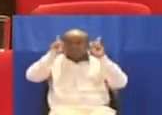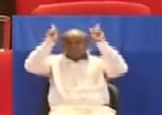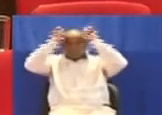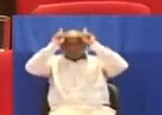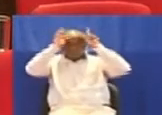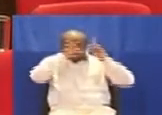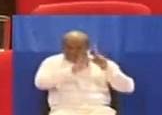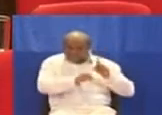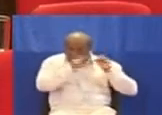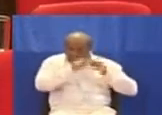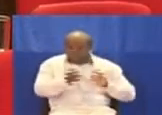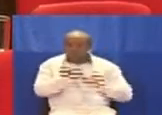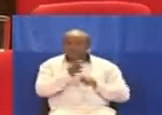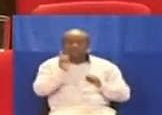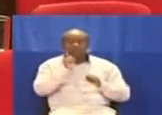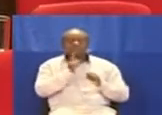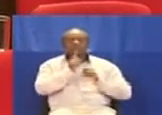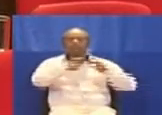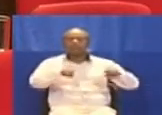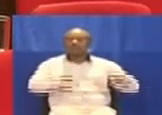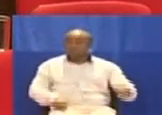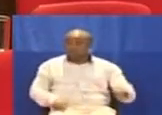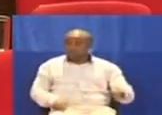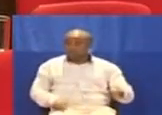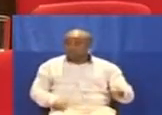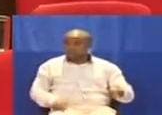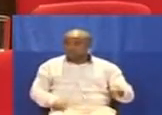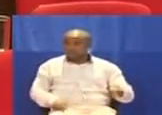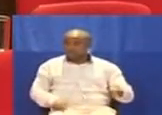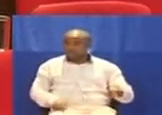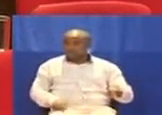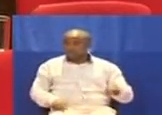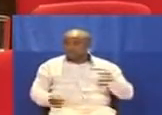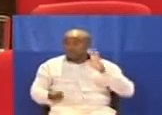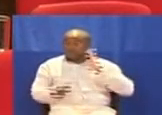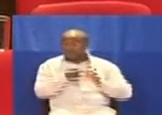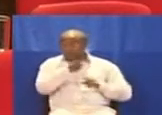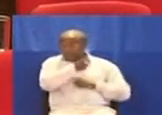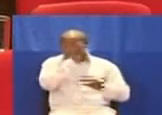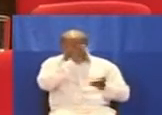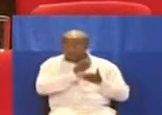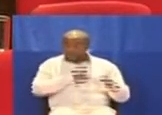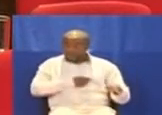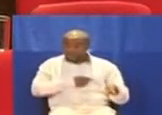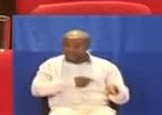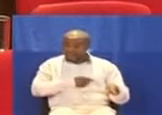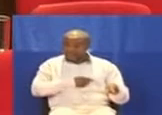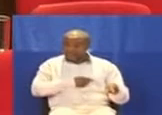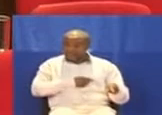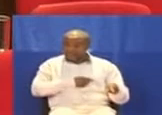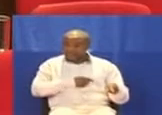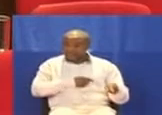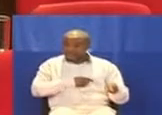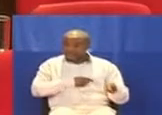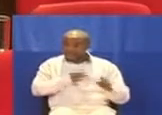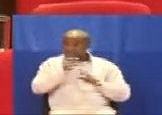irrational decision. Lakini kama ile inge stand au kama ile kweli yale maneno tuliyopewa na wenzetu